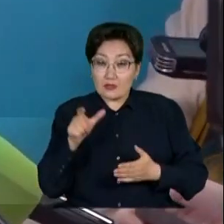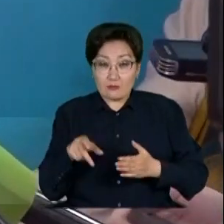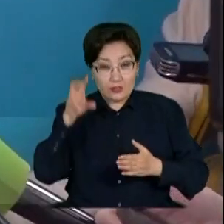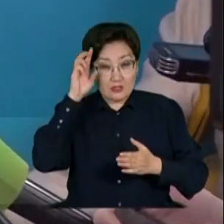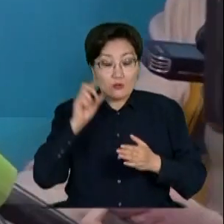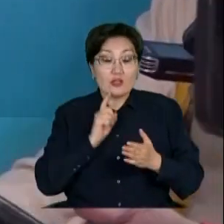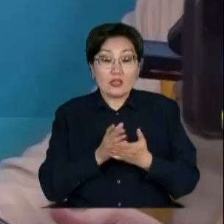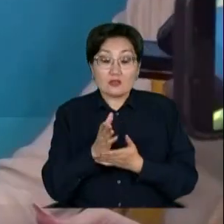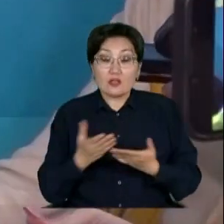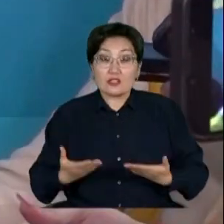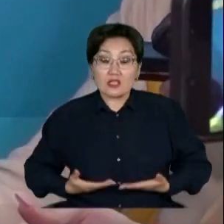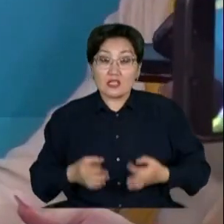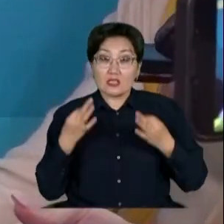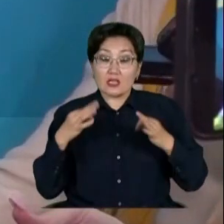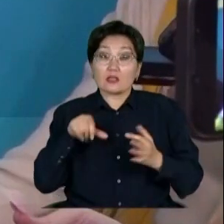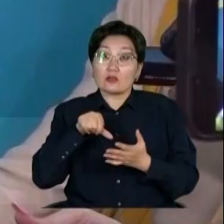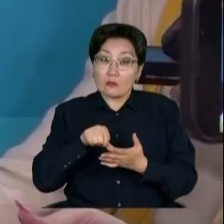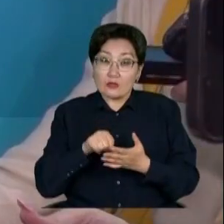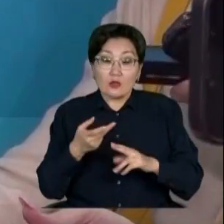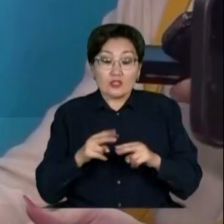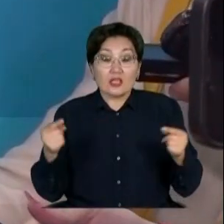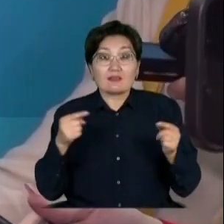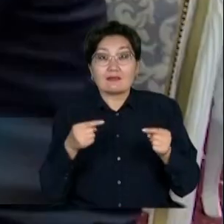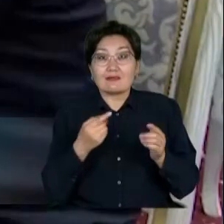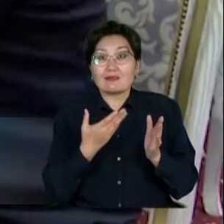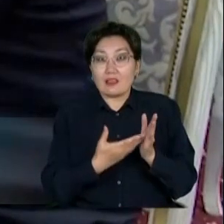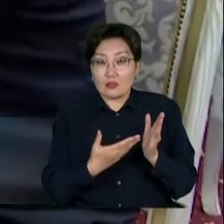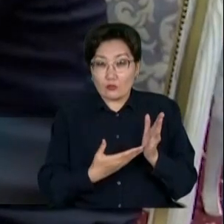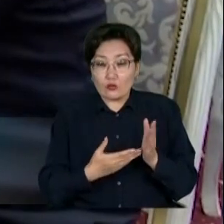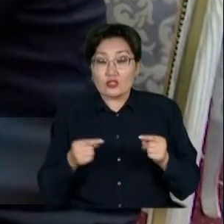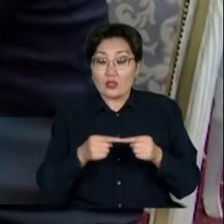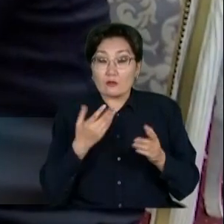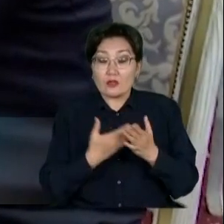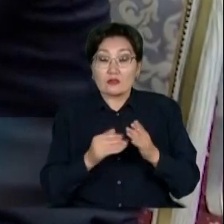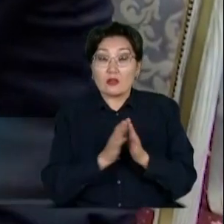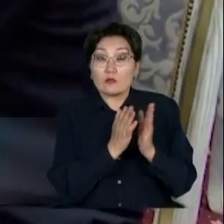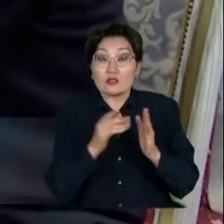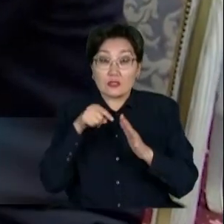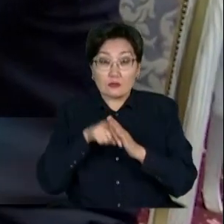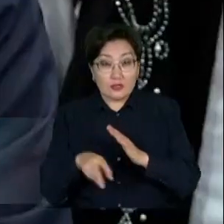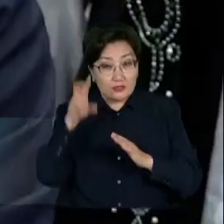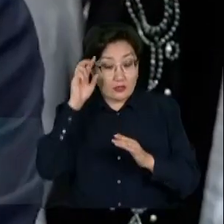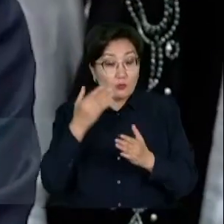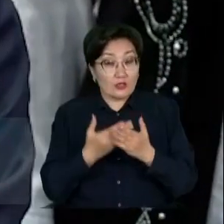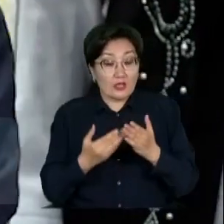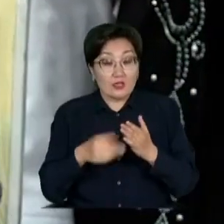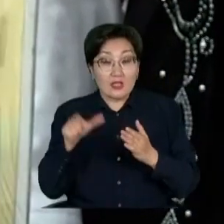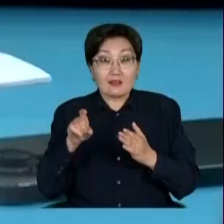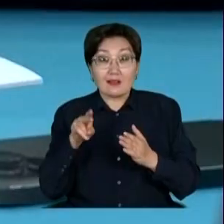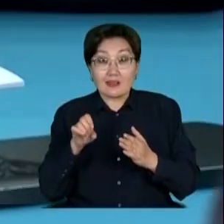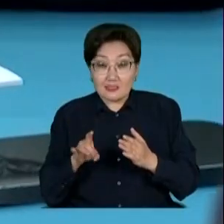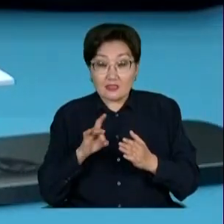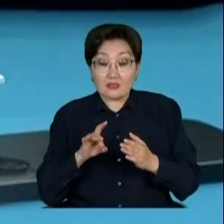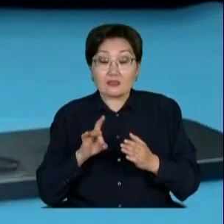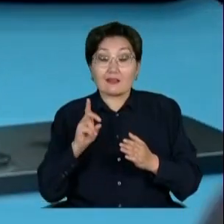мемлекеттің саяси өміріне еркін араласуы. Бүгін міне соның нақты көрінісі деп ойлаймын. Ұлттық кітапхана ғимаратында мемлекеттік кеңесші Ерлан Қарин дауыс